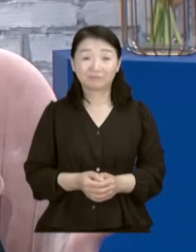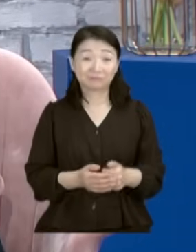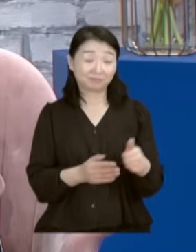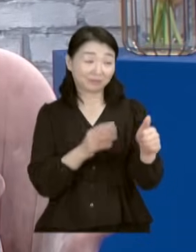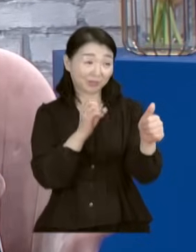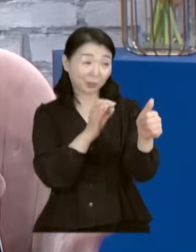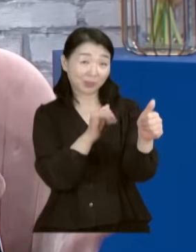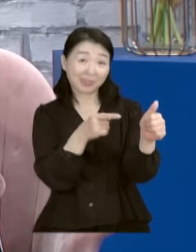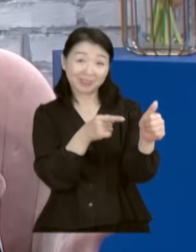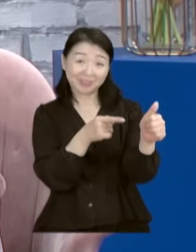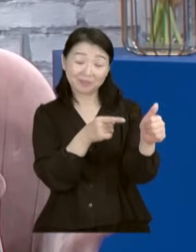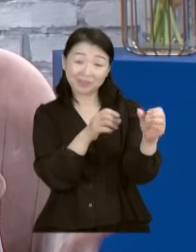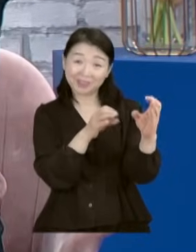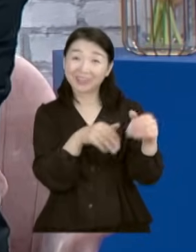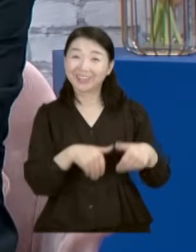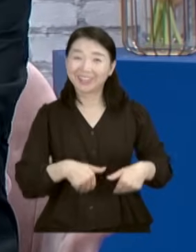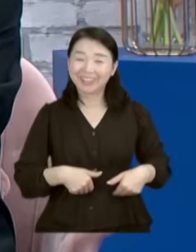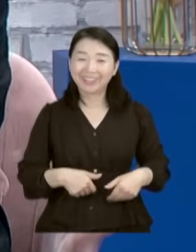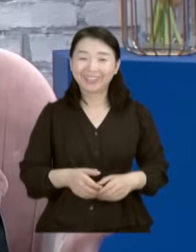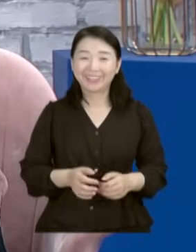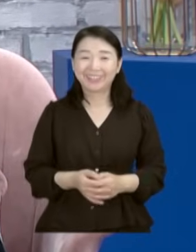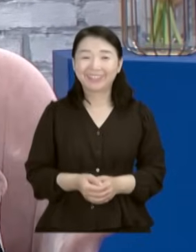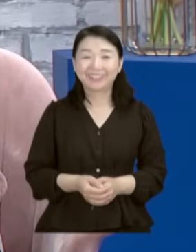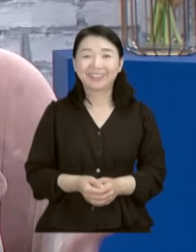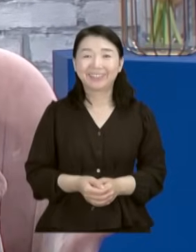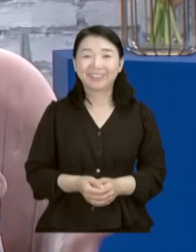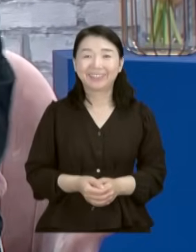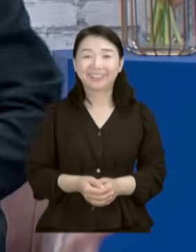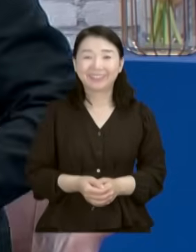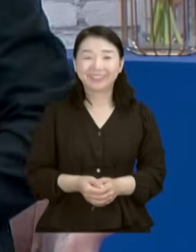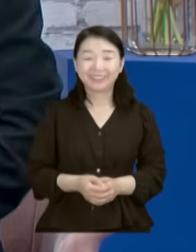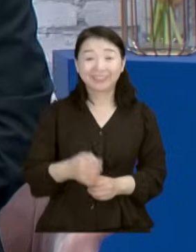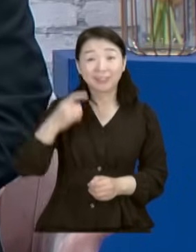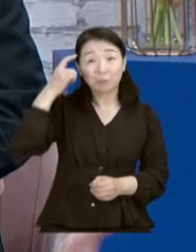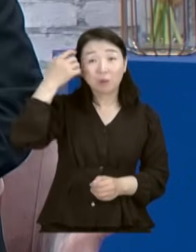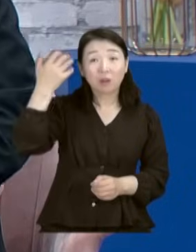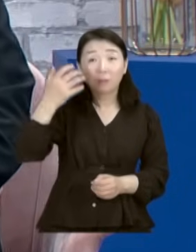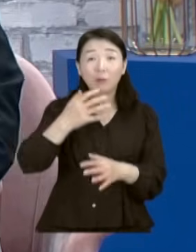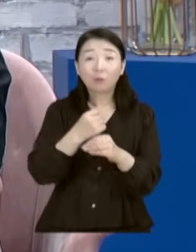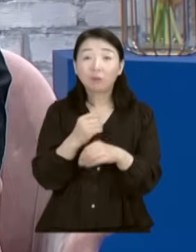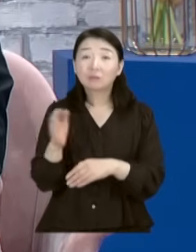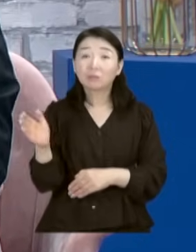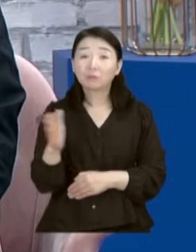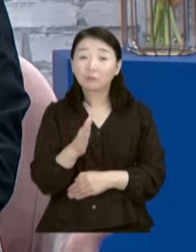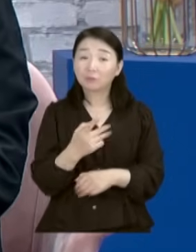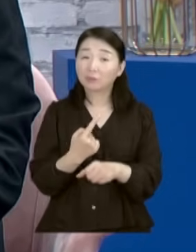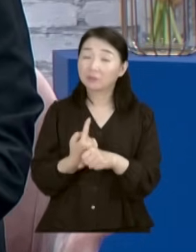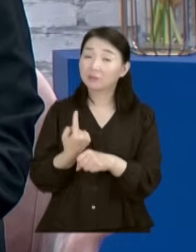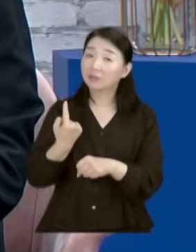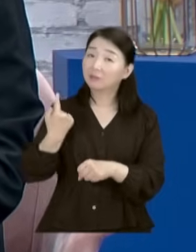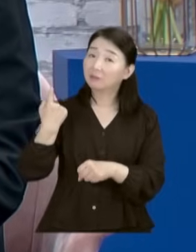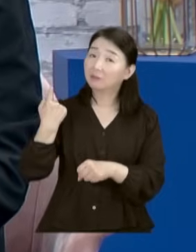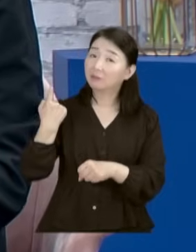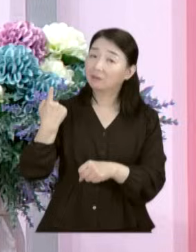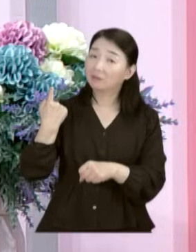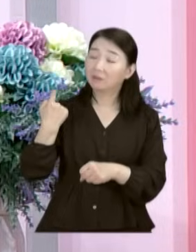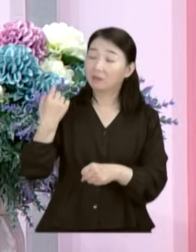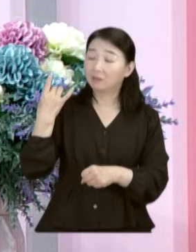우리 윤성 전도사님 얘기 좀 해요 아니 언제부터 이렇게 머리가 아팠다고요